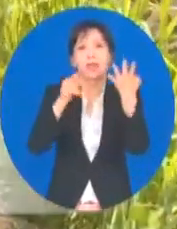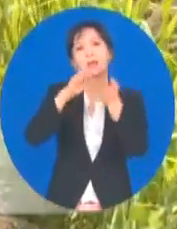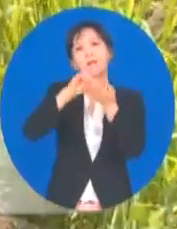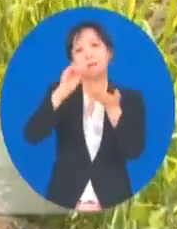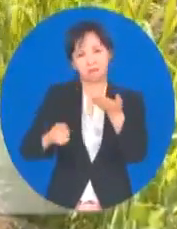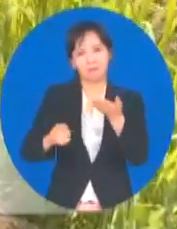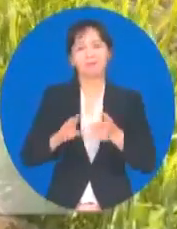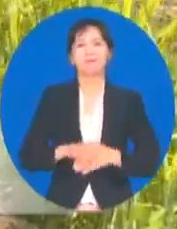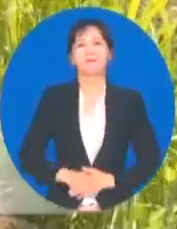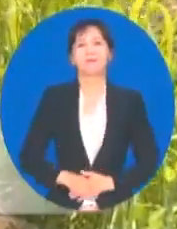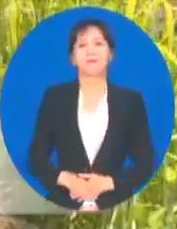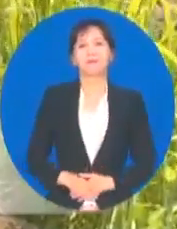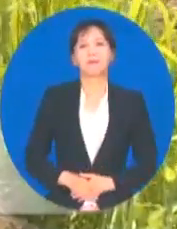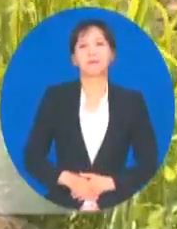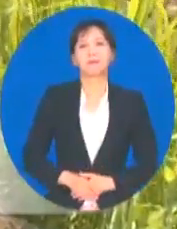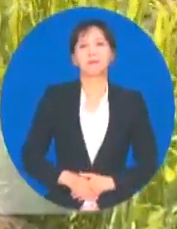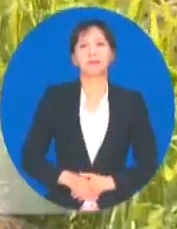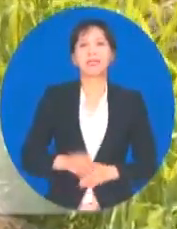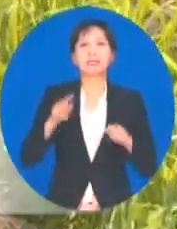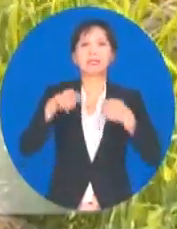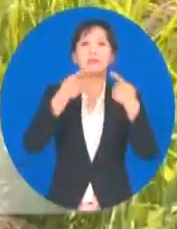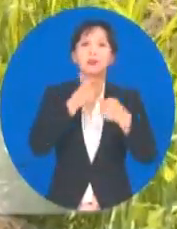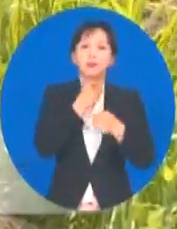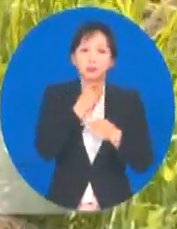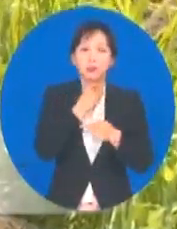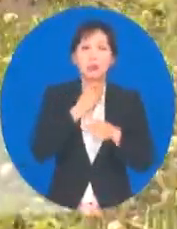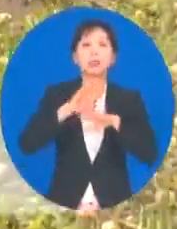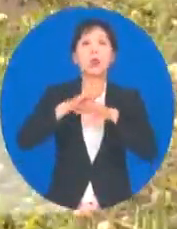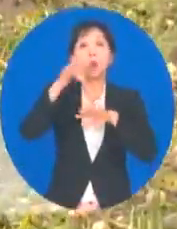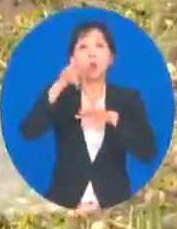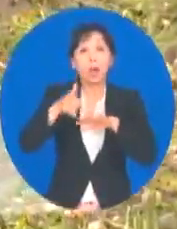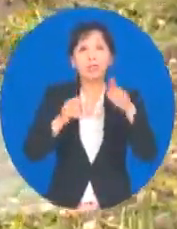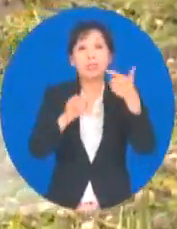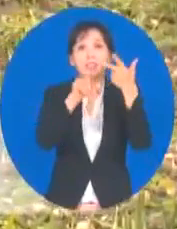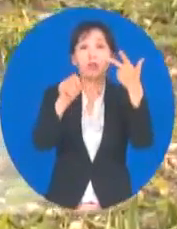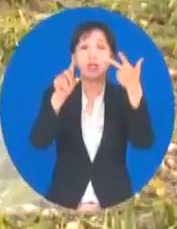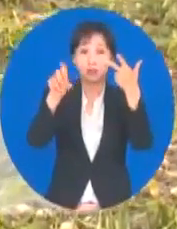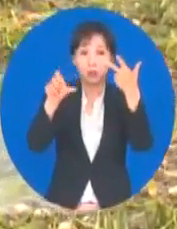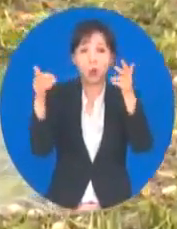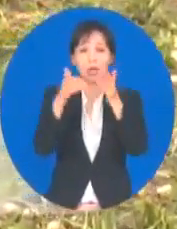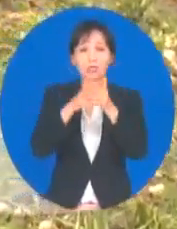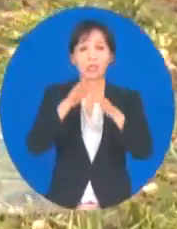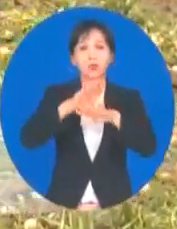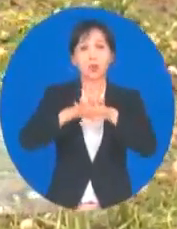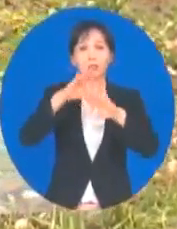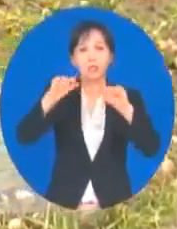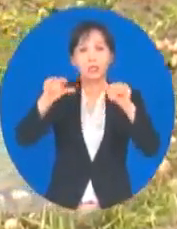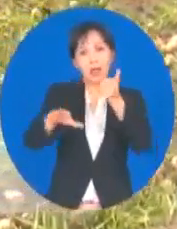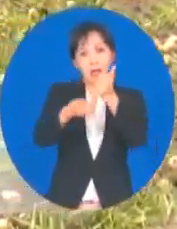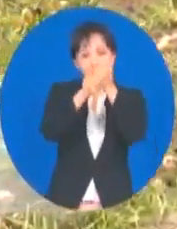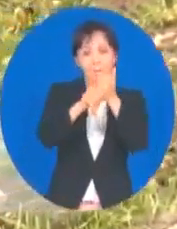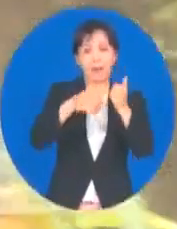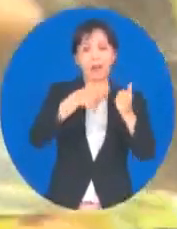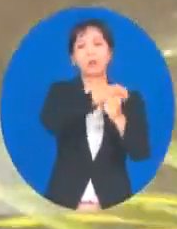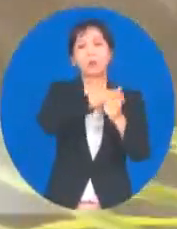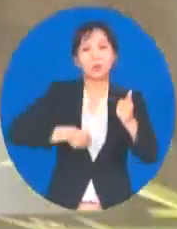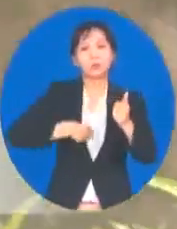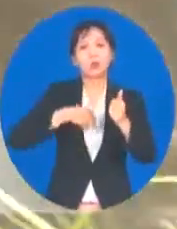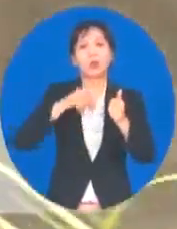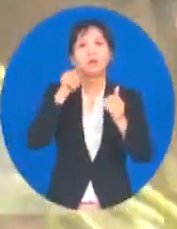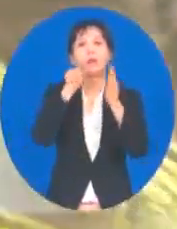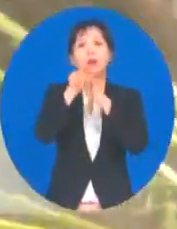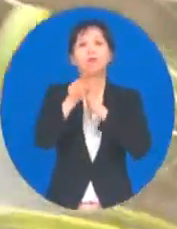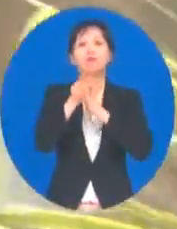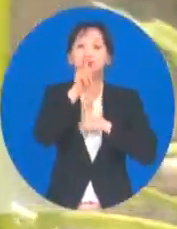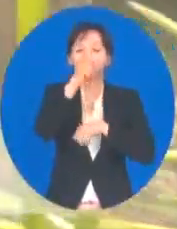종목은 제외됩니다. 참여를 희망하는 농가는 7월 15일까지 농지 소재지 읍면동